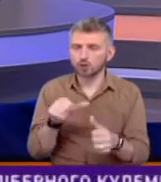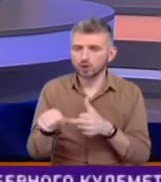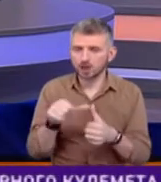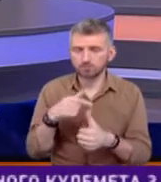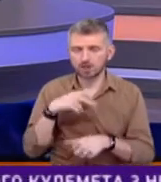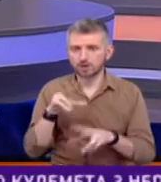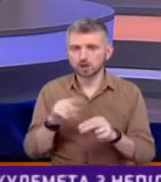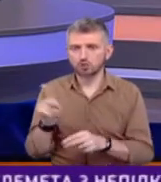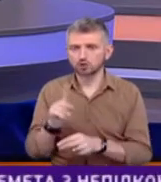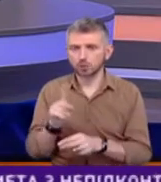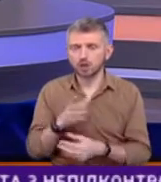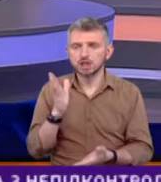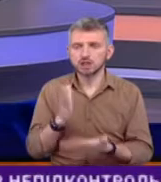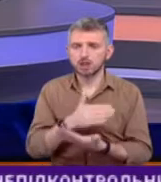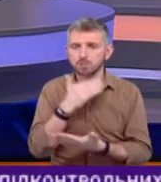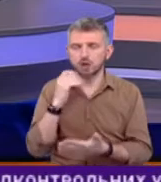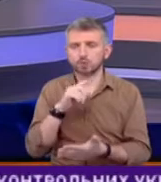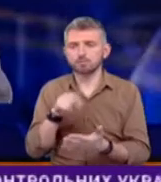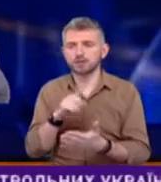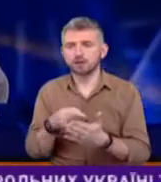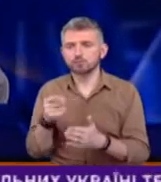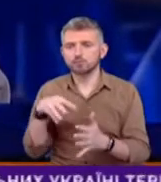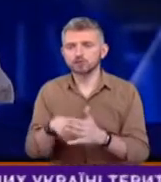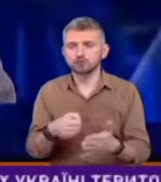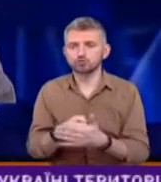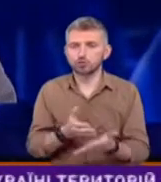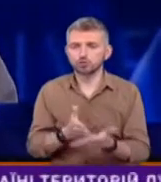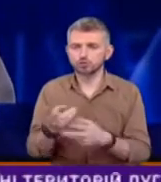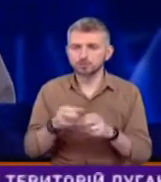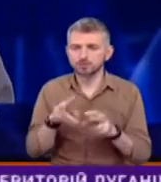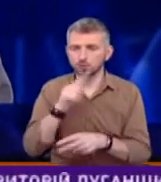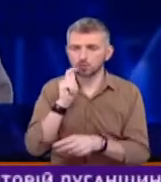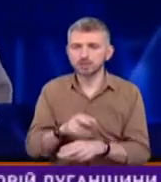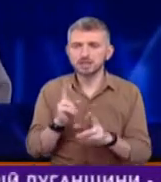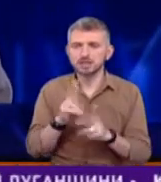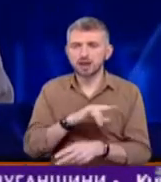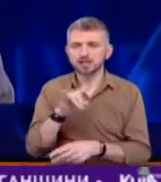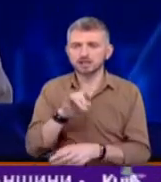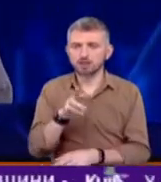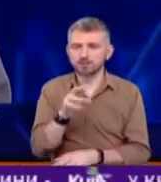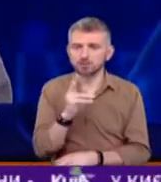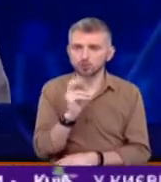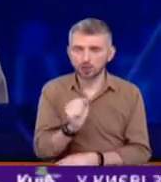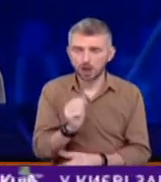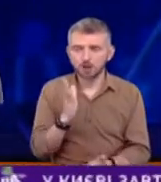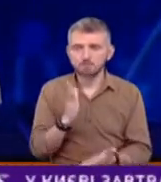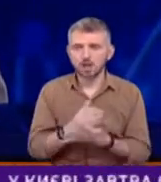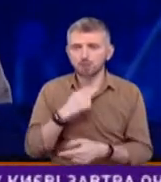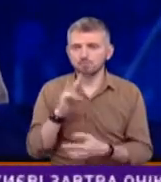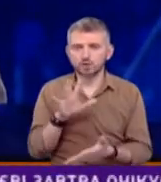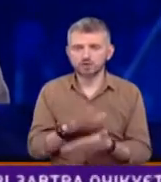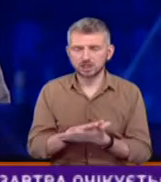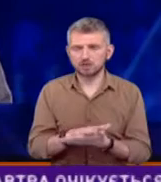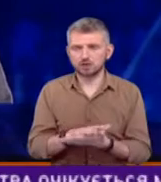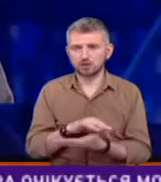я вважаю, що є багато питань, в тому числі до Служби безпеки України, яким чином літак Медведчука має якийсь постійний